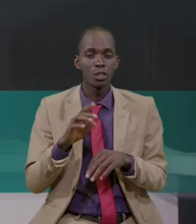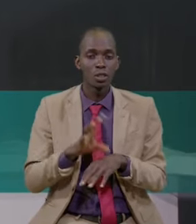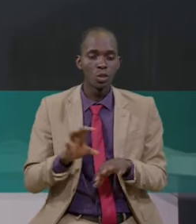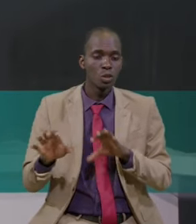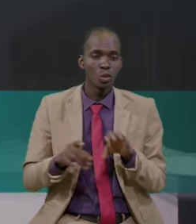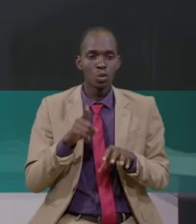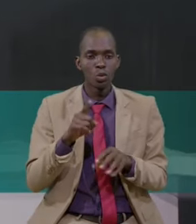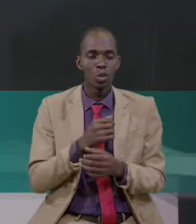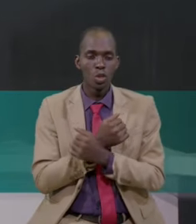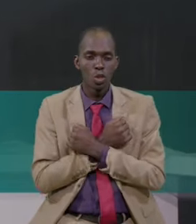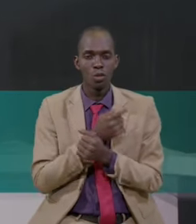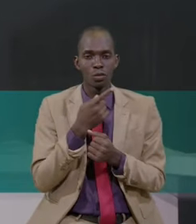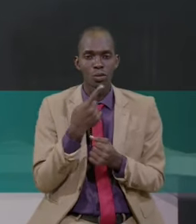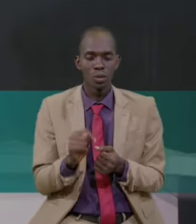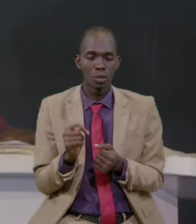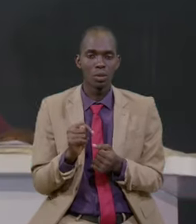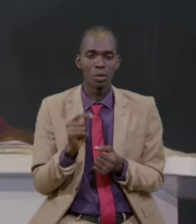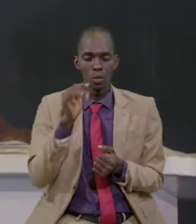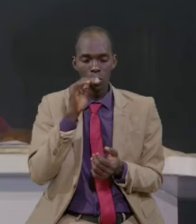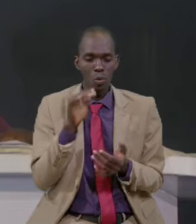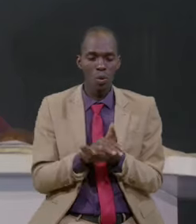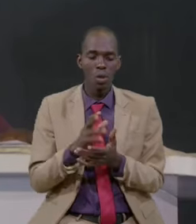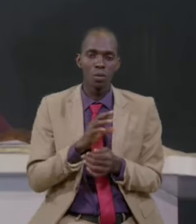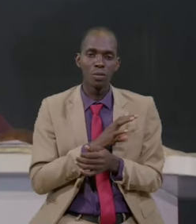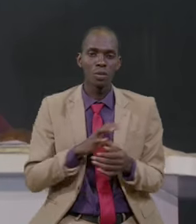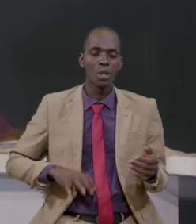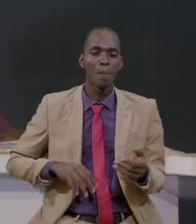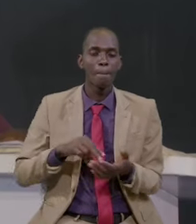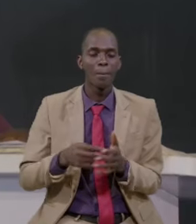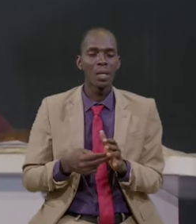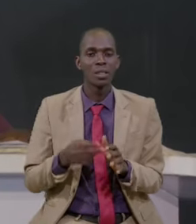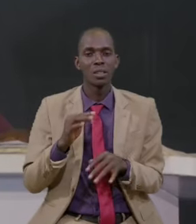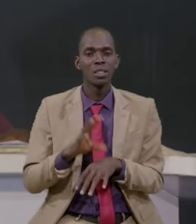aimes l'épouse de Christ, l'Église, comme Christ